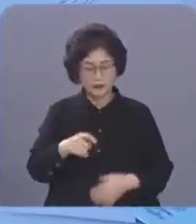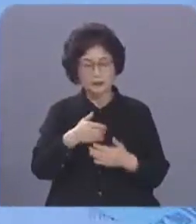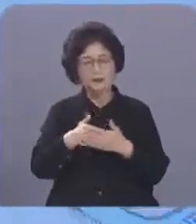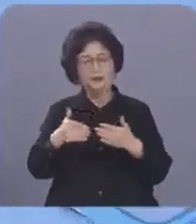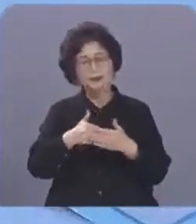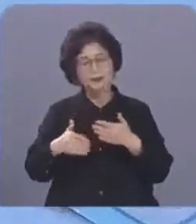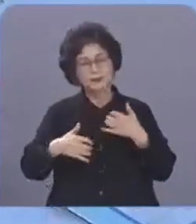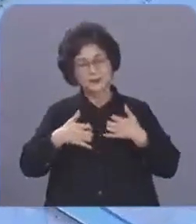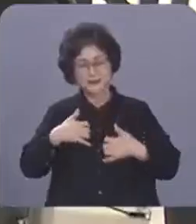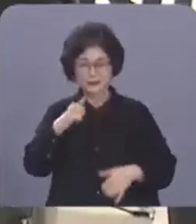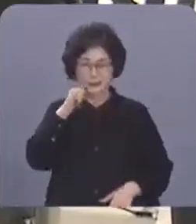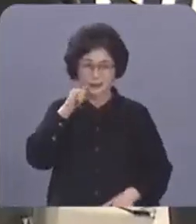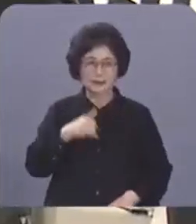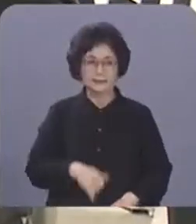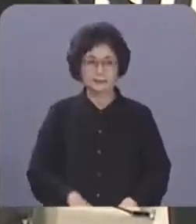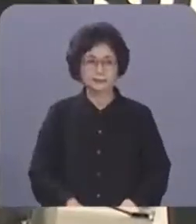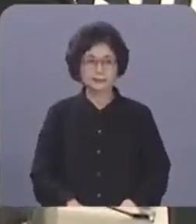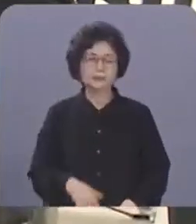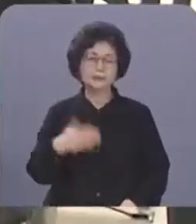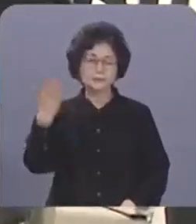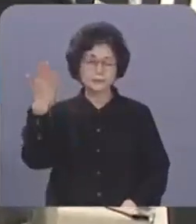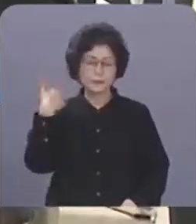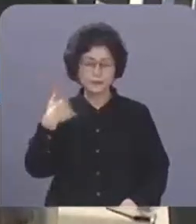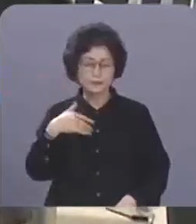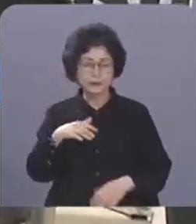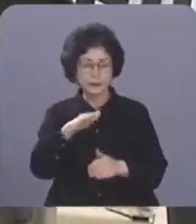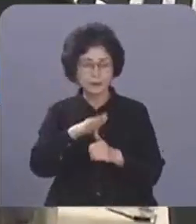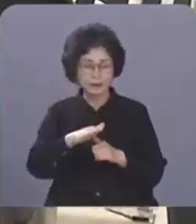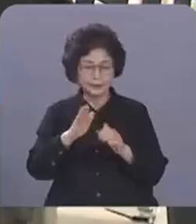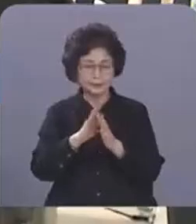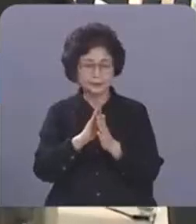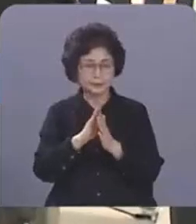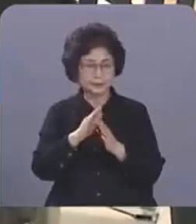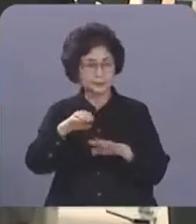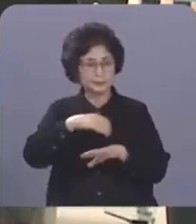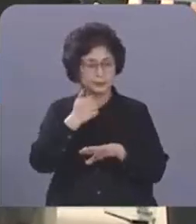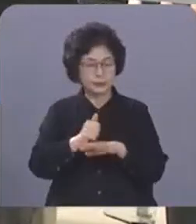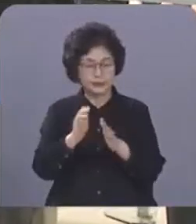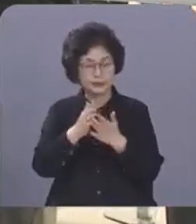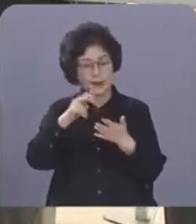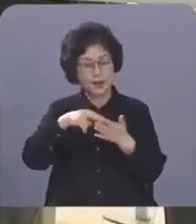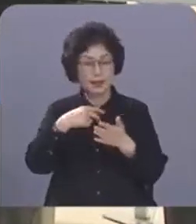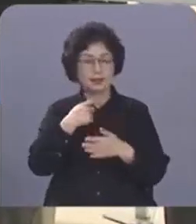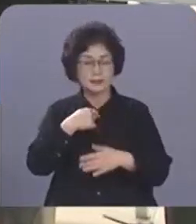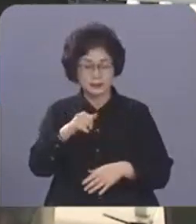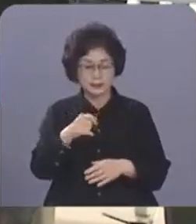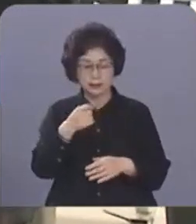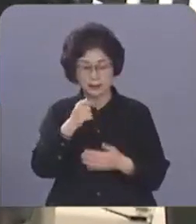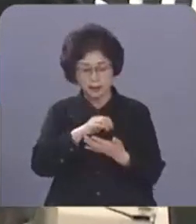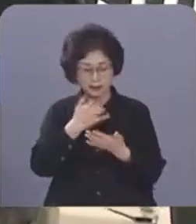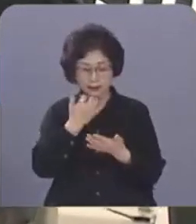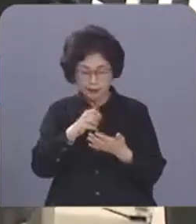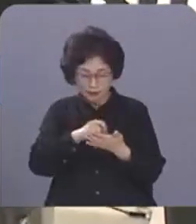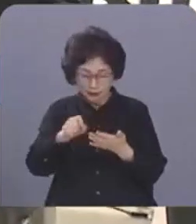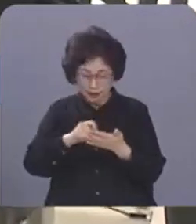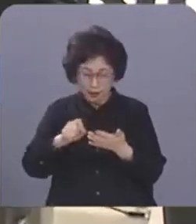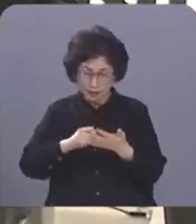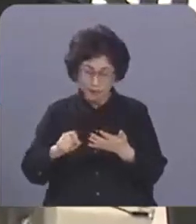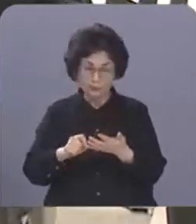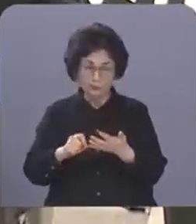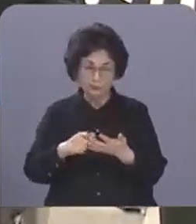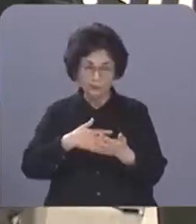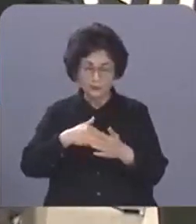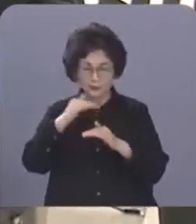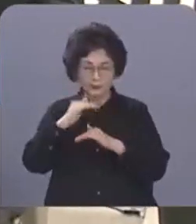즐거움에 빠졌습니다. 저 예전에 어린 왕자 책을 읽은 적이 있는데 이거 색칠을 하면서 하니까 책 내용이